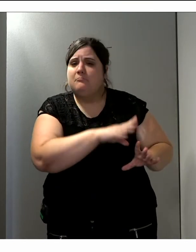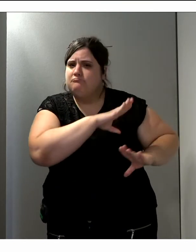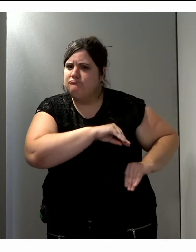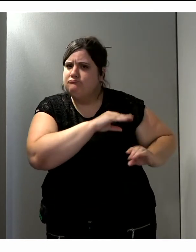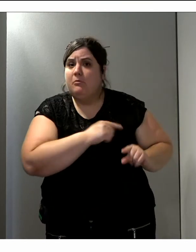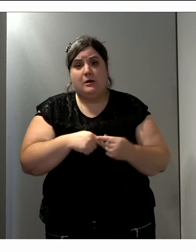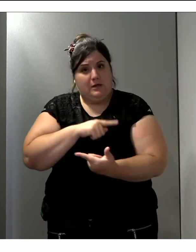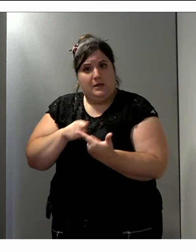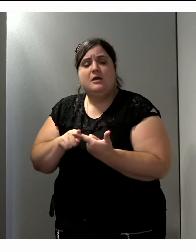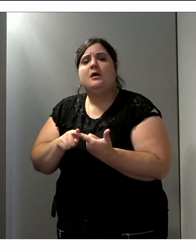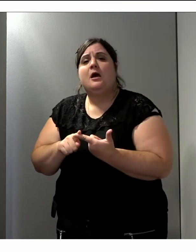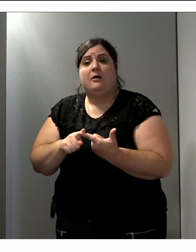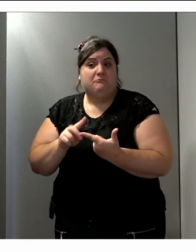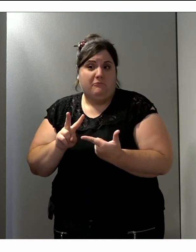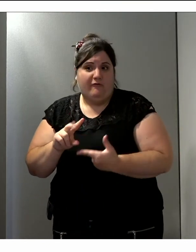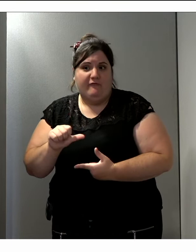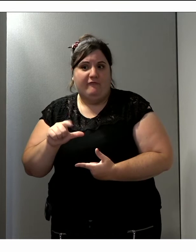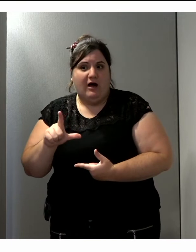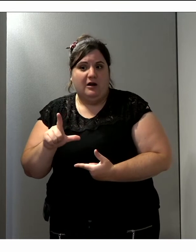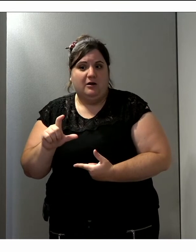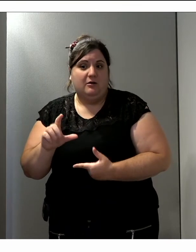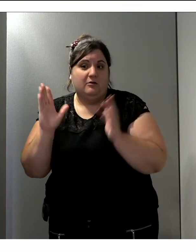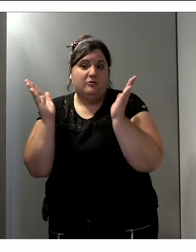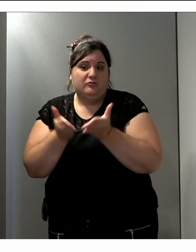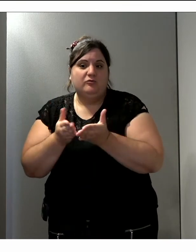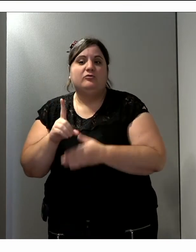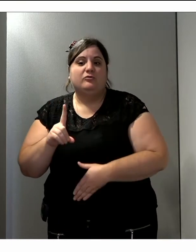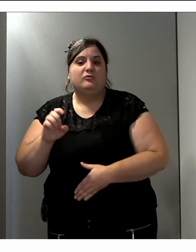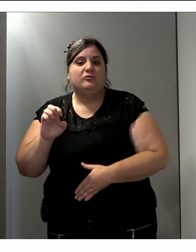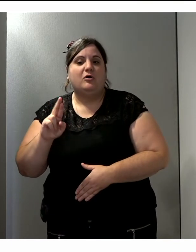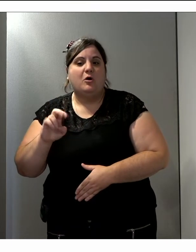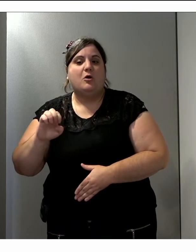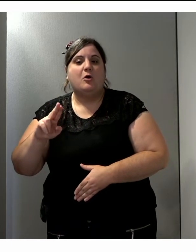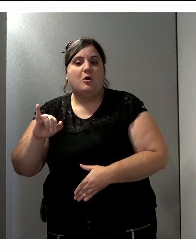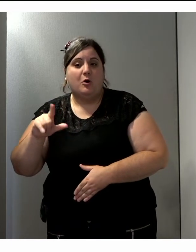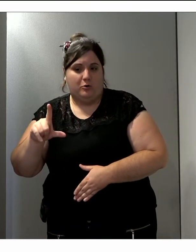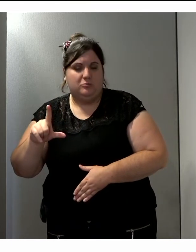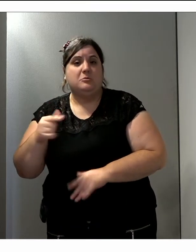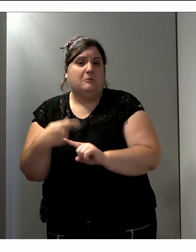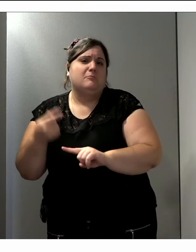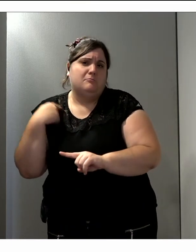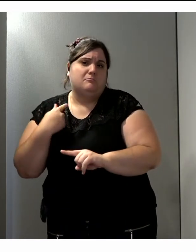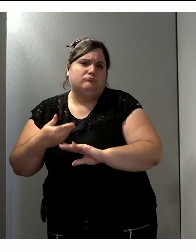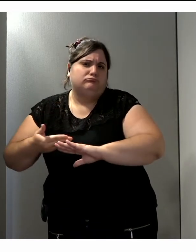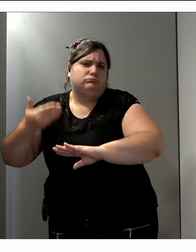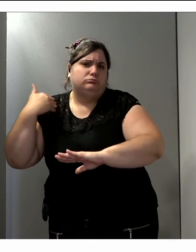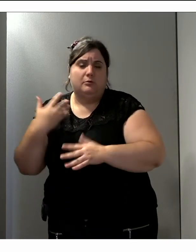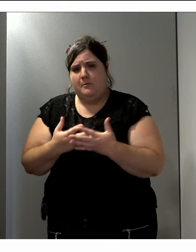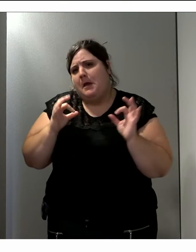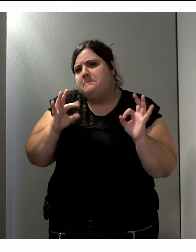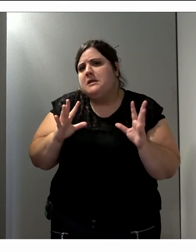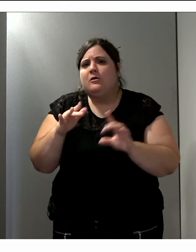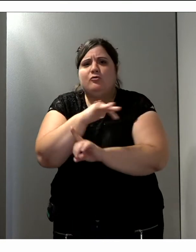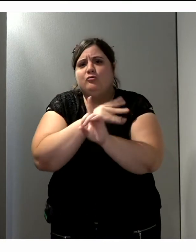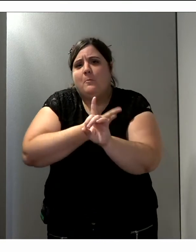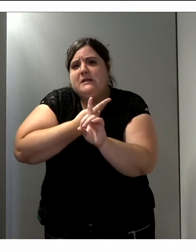en 2014, mais un peu sur le même modèle, c'est-à-dire que ce sont des structures expérimentales de type établissement socio-médical qu'on peut rapprocher d'un ESAT, même si ce ne sont